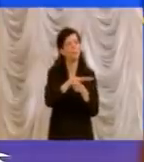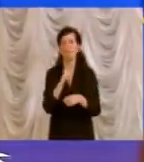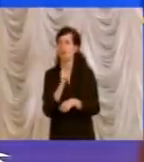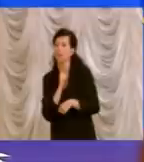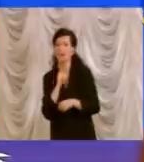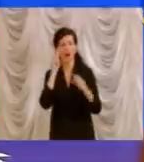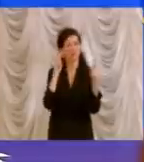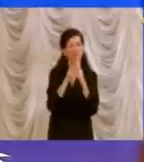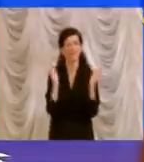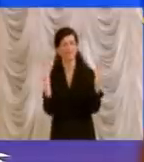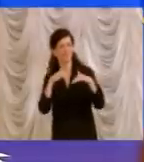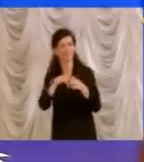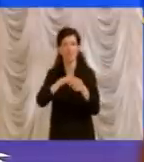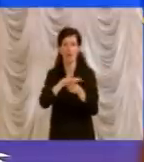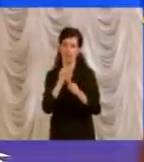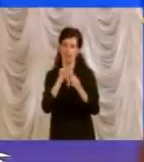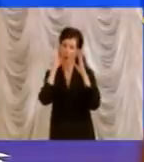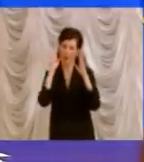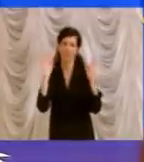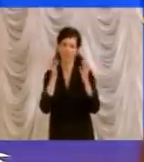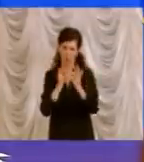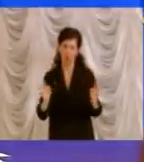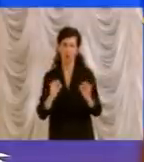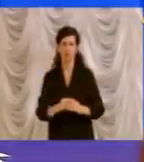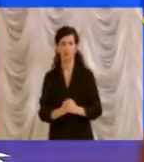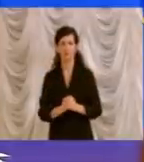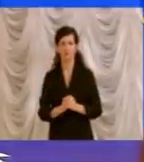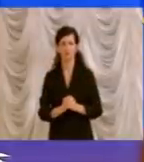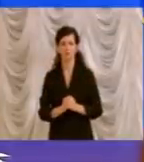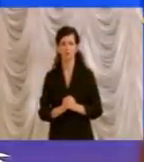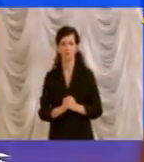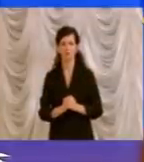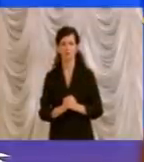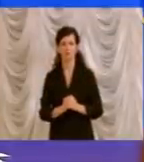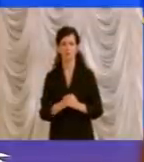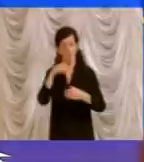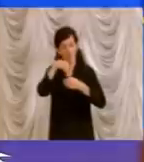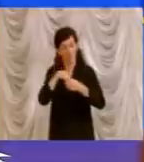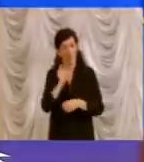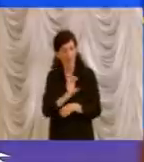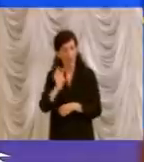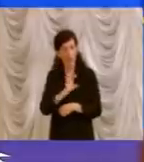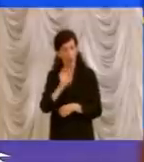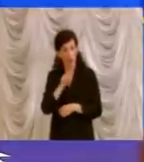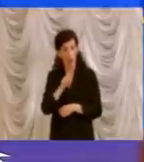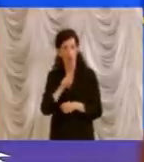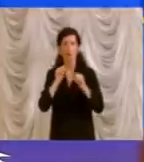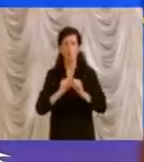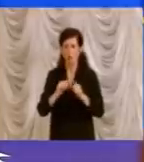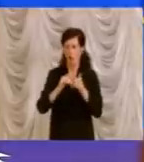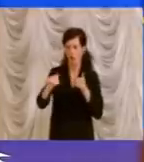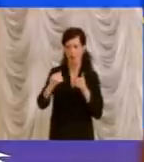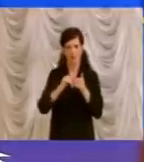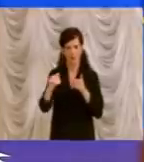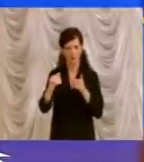ritrovi di famiglia ancora all'interno delle regioni sono consentiti gli spostamenti così